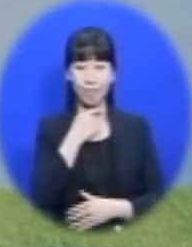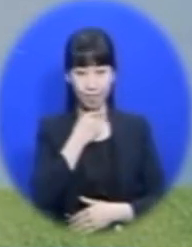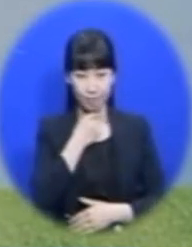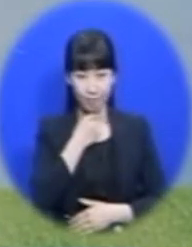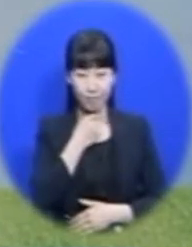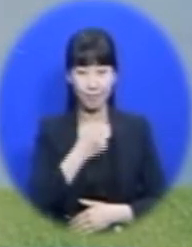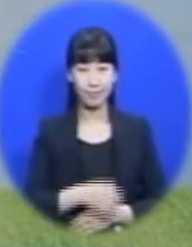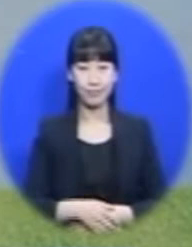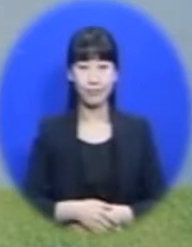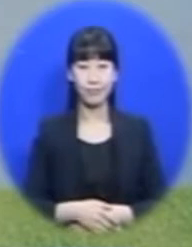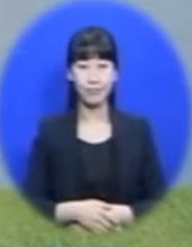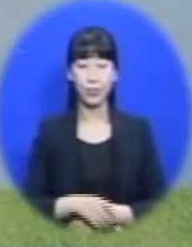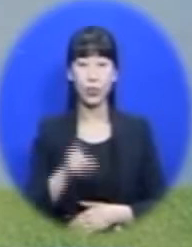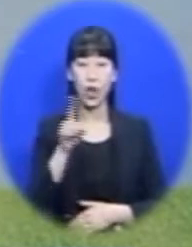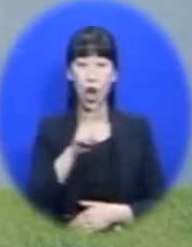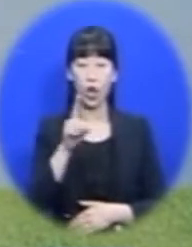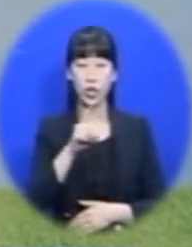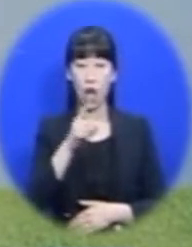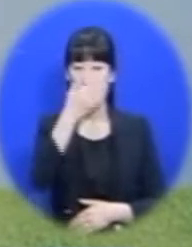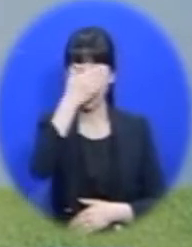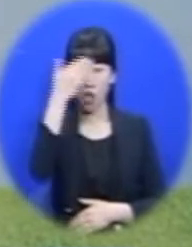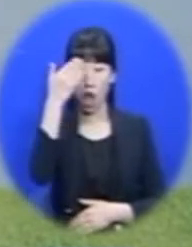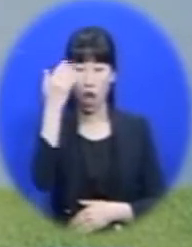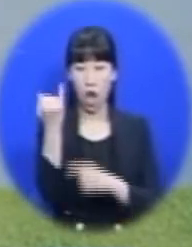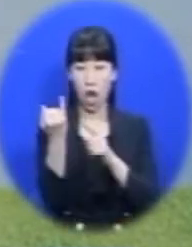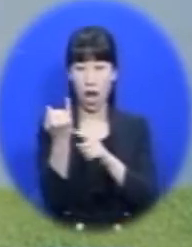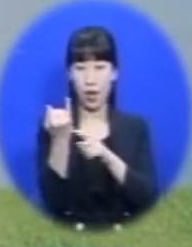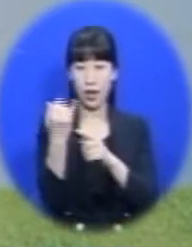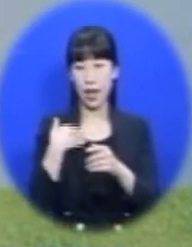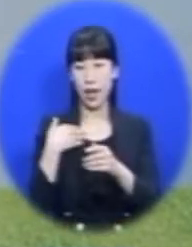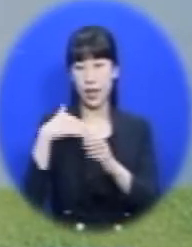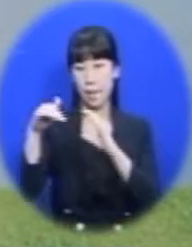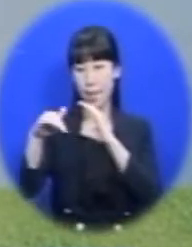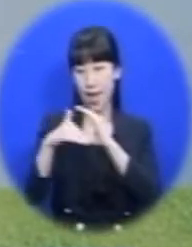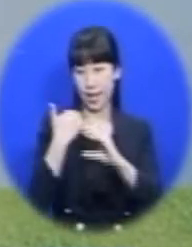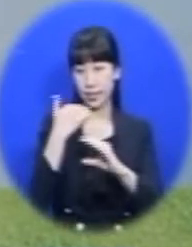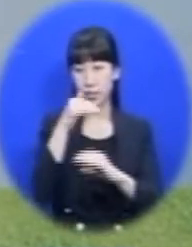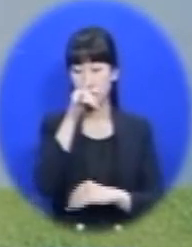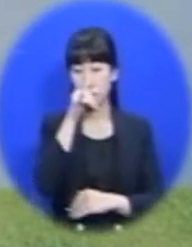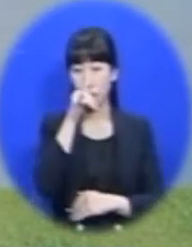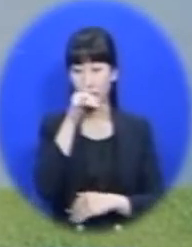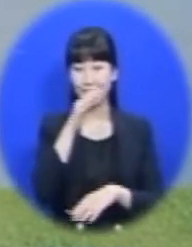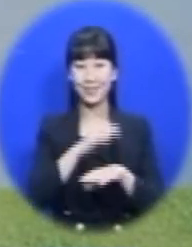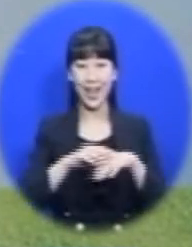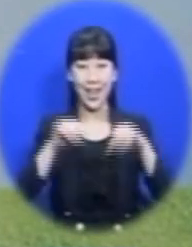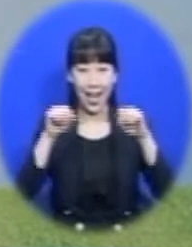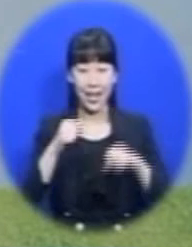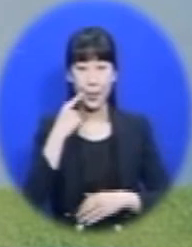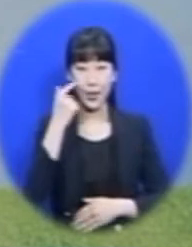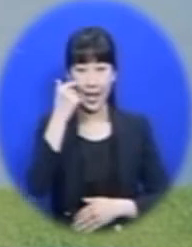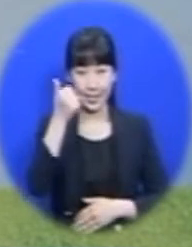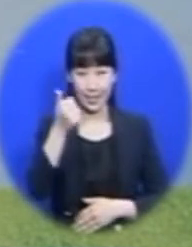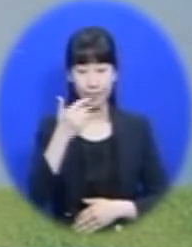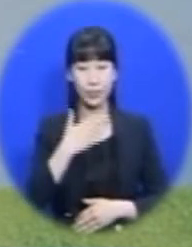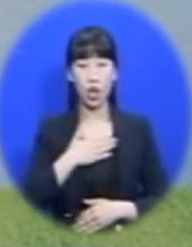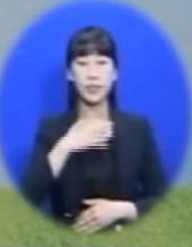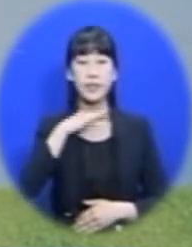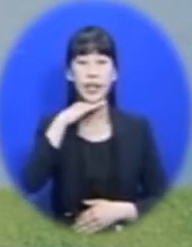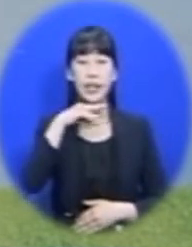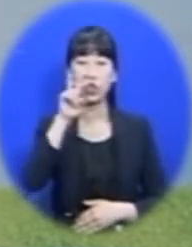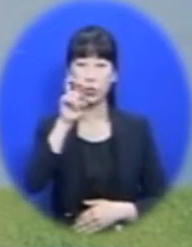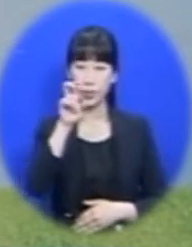어떤 청년 자매가 저에게 메일을 보냈어요. 안녕하세요, 목사님. 저는 21살이 된